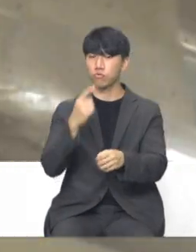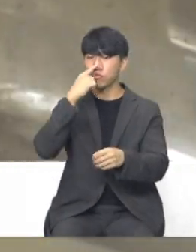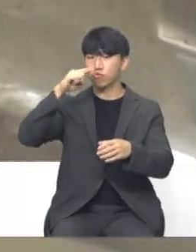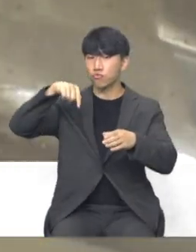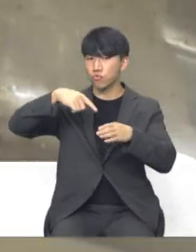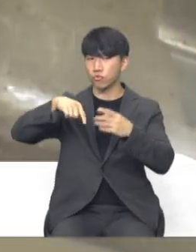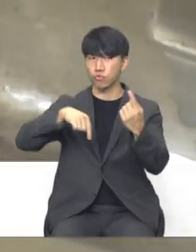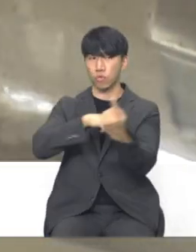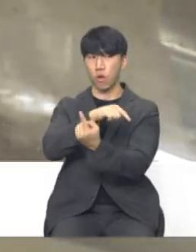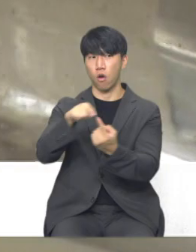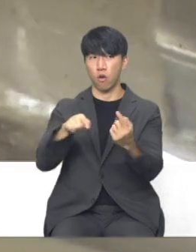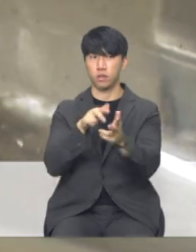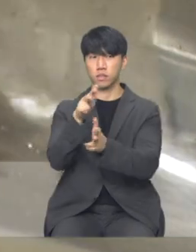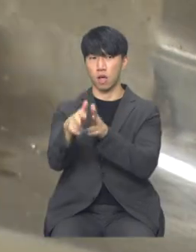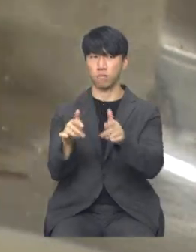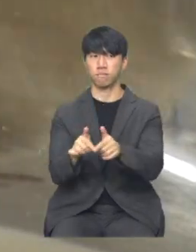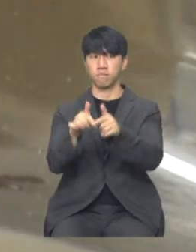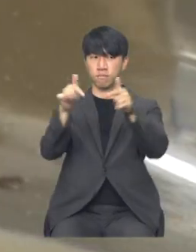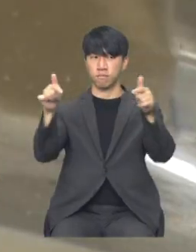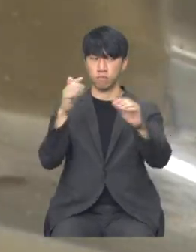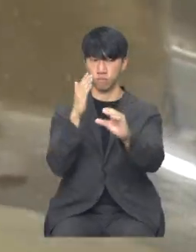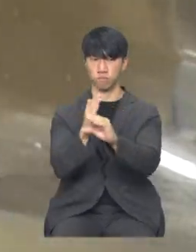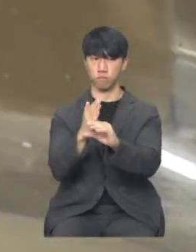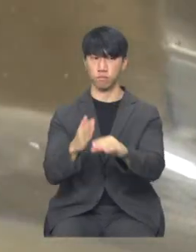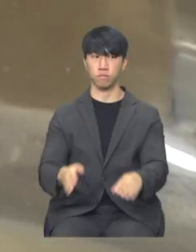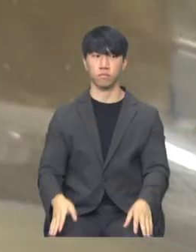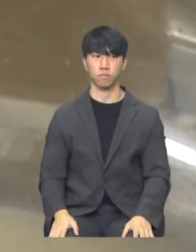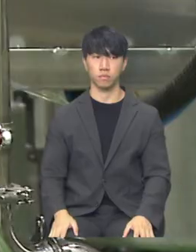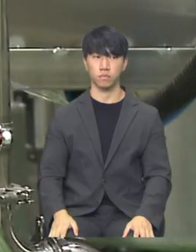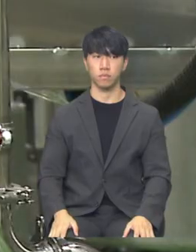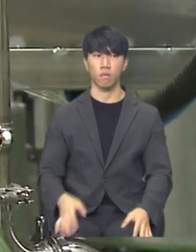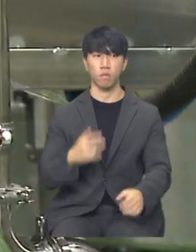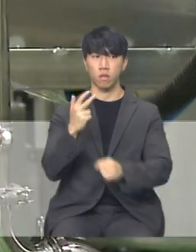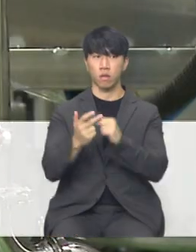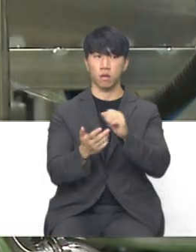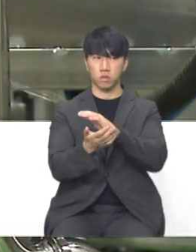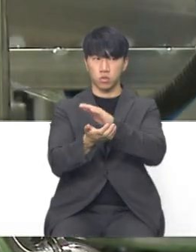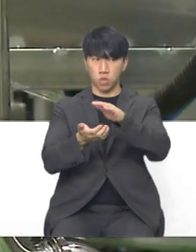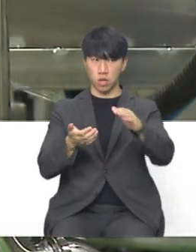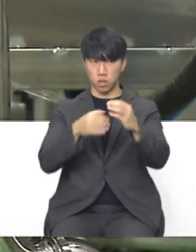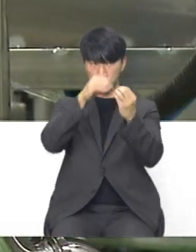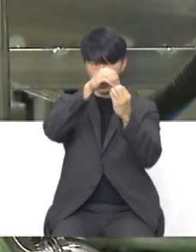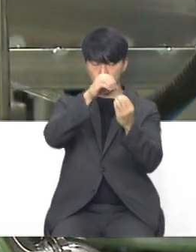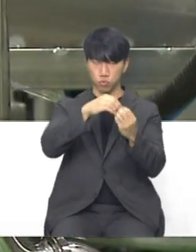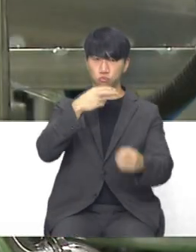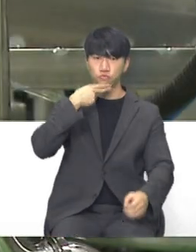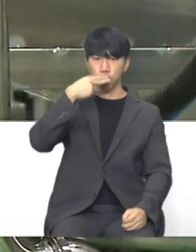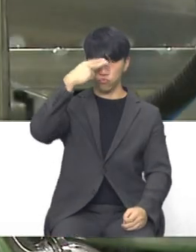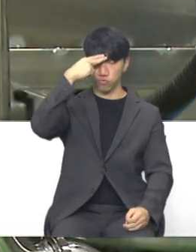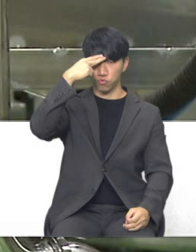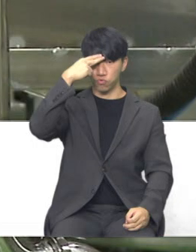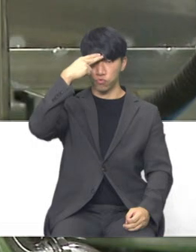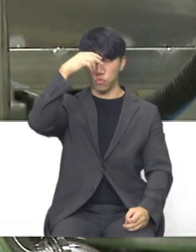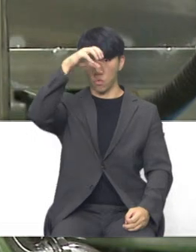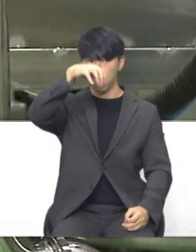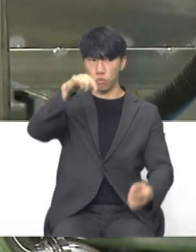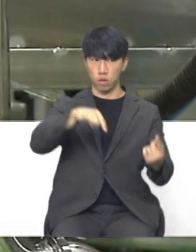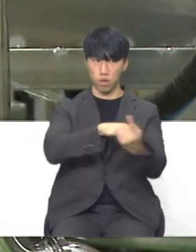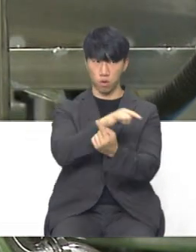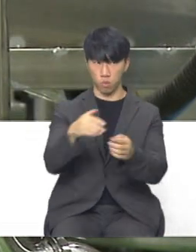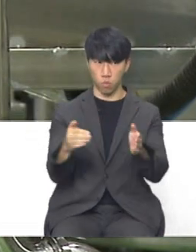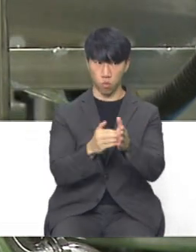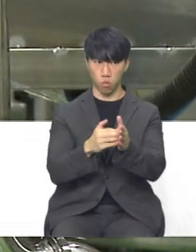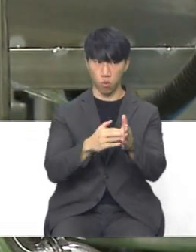등 사업을 키워나가고 있습니다. 7년 전에 전통주 양조장을 하려고 물이 좋은